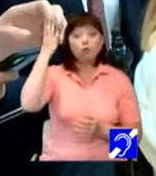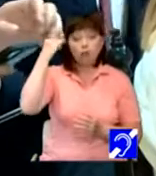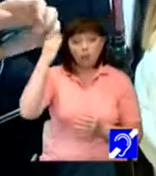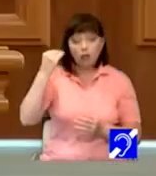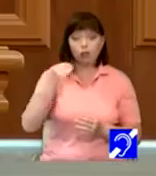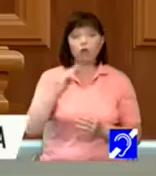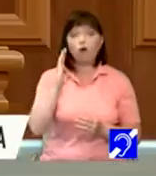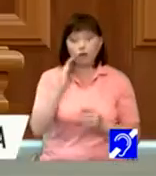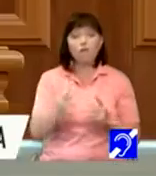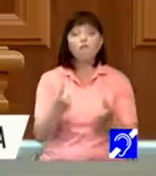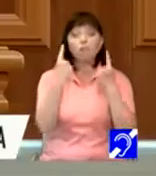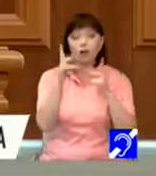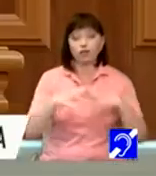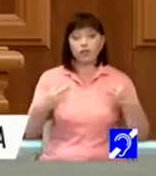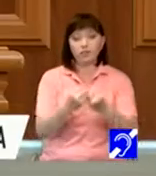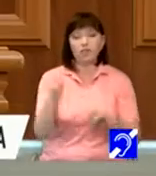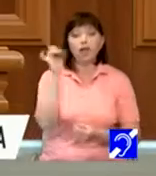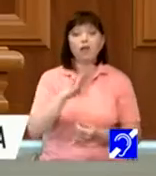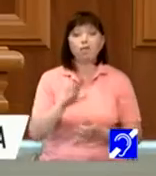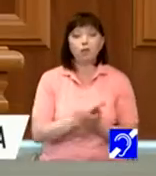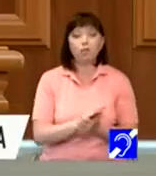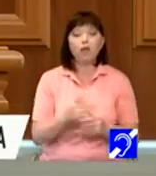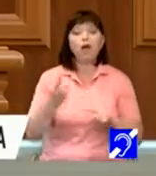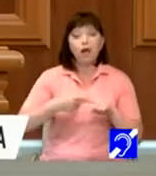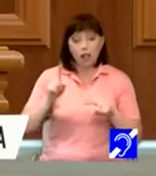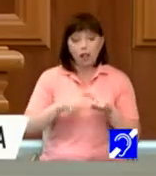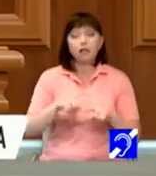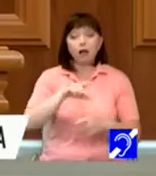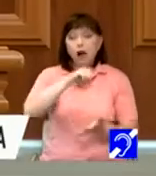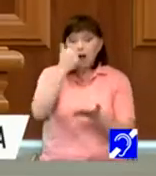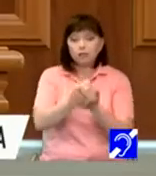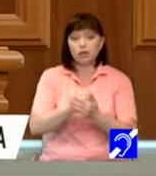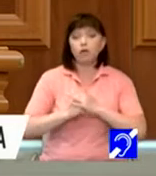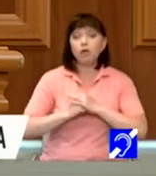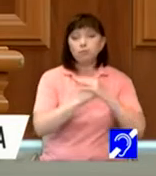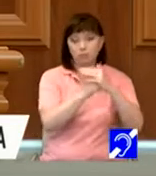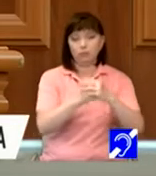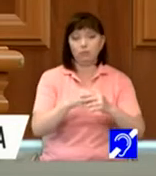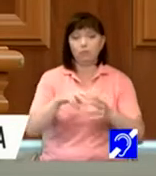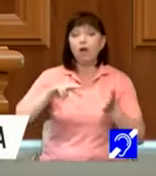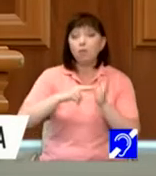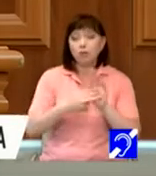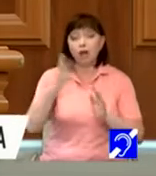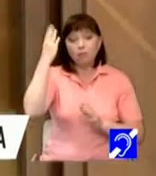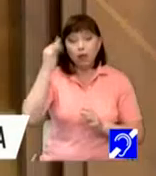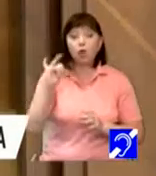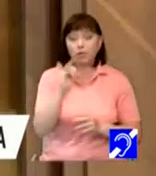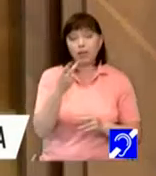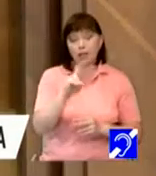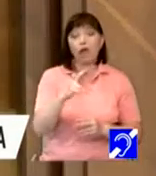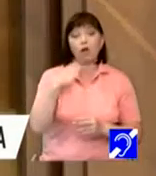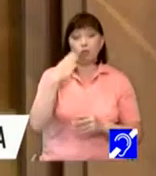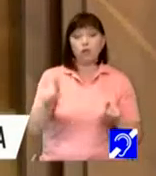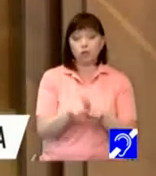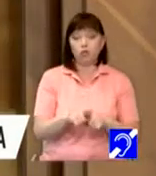este în marea familie europeană. Este un deziderat fundamental deopotrivă pentru Republica Moldova, dar și pentru România. Ne dorim